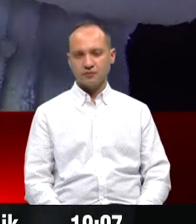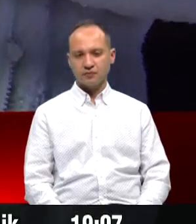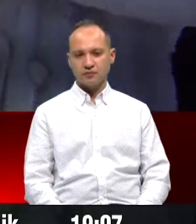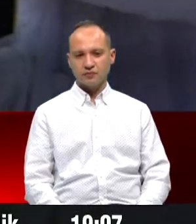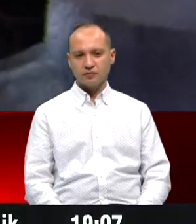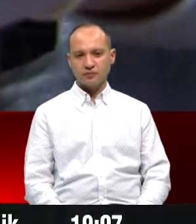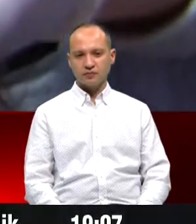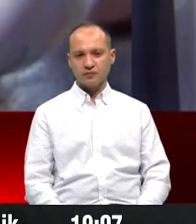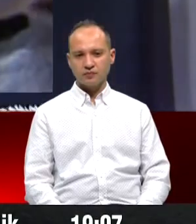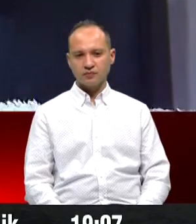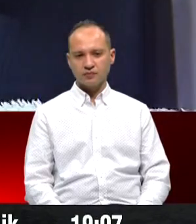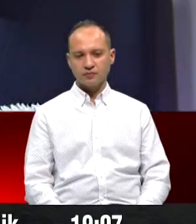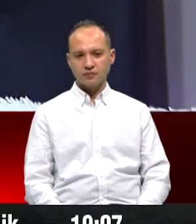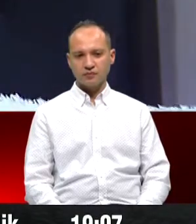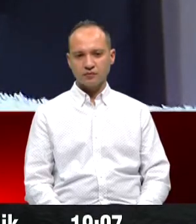Alerjiniz var mı? Yok.